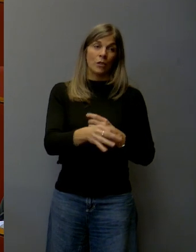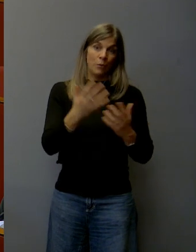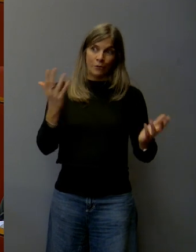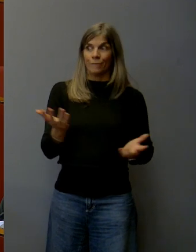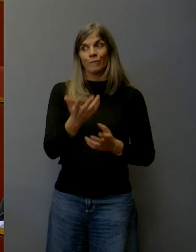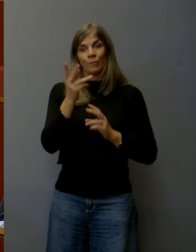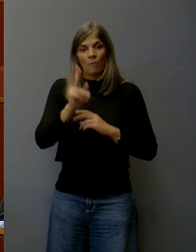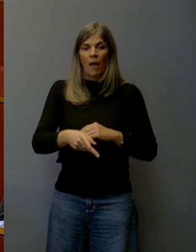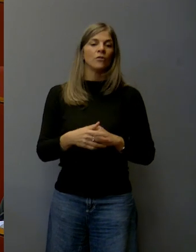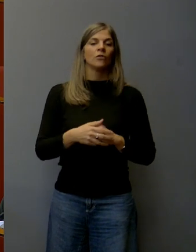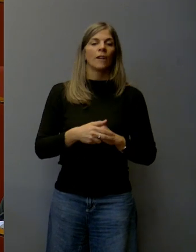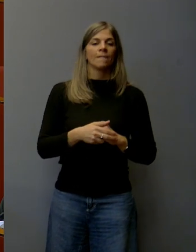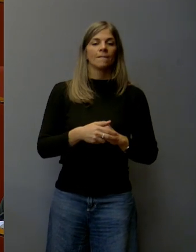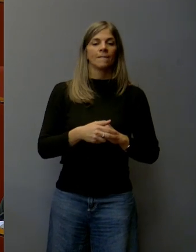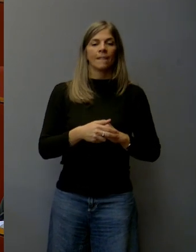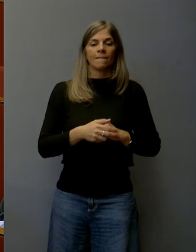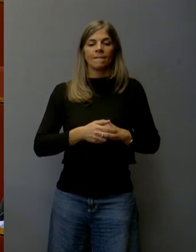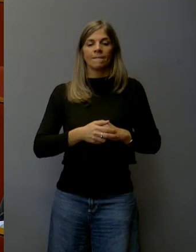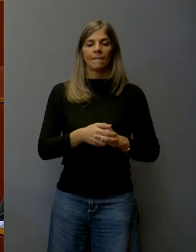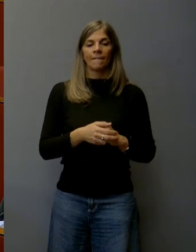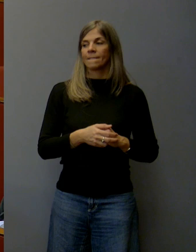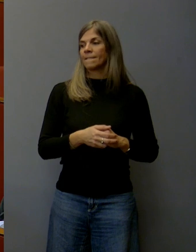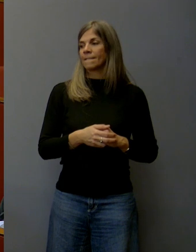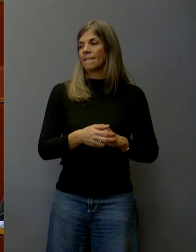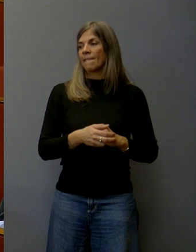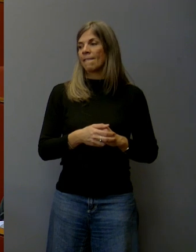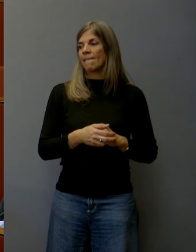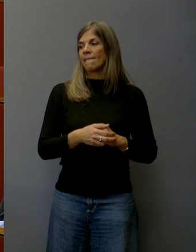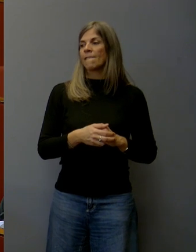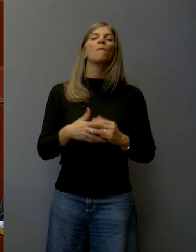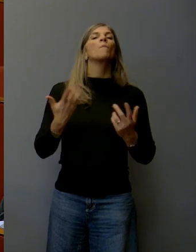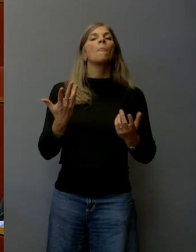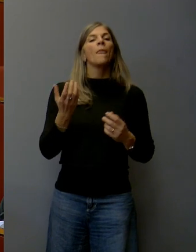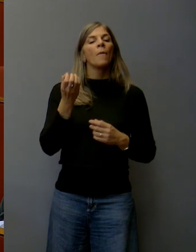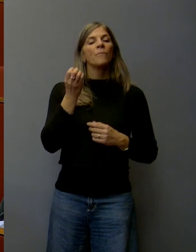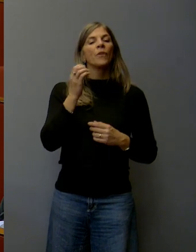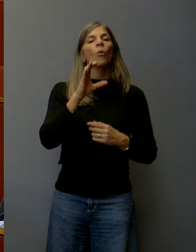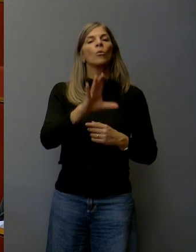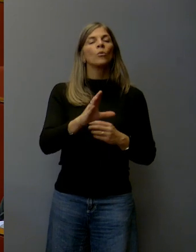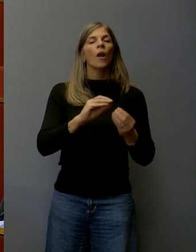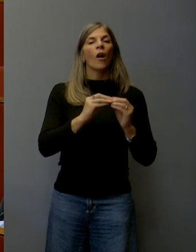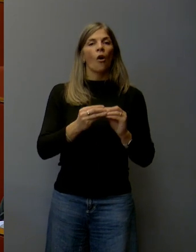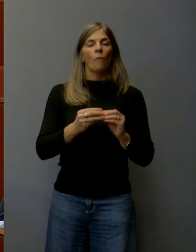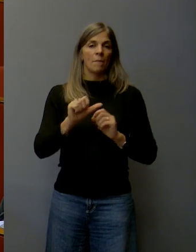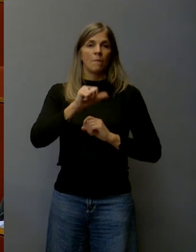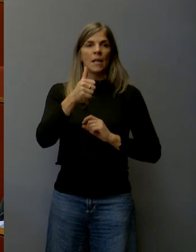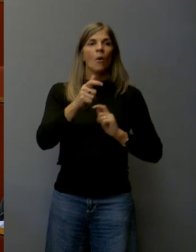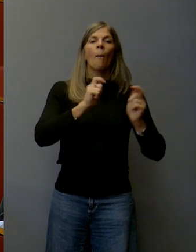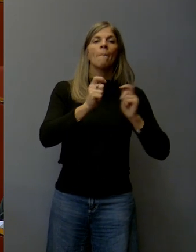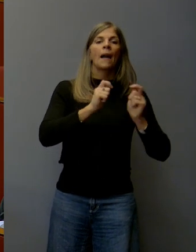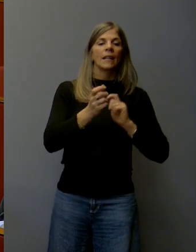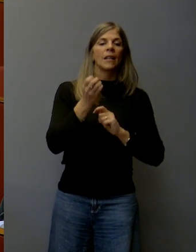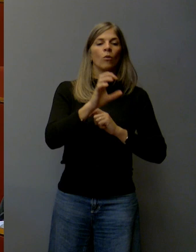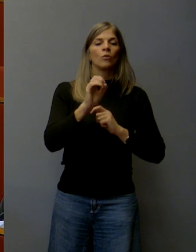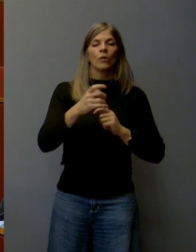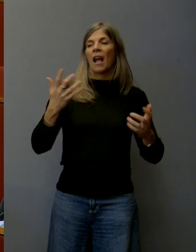l'hai detto Non avevo dubbi Allora quindi la cultura si fa col marketing culturale per fare grandi numeri e grandi eventi